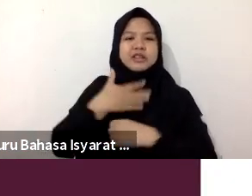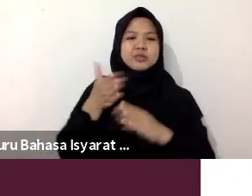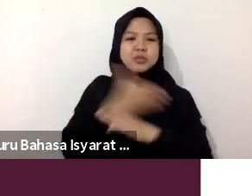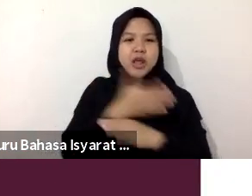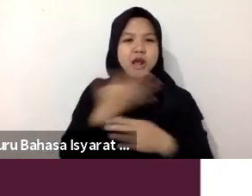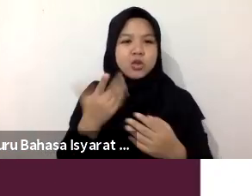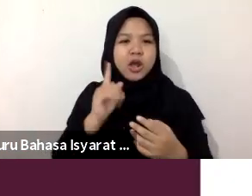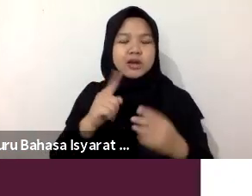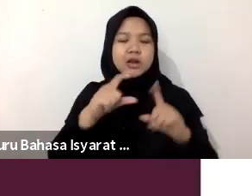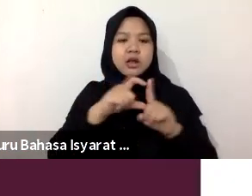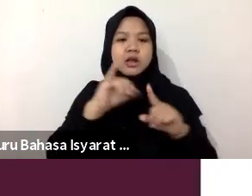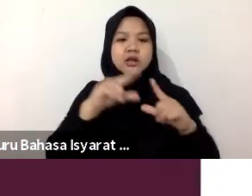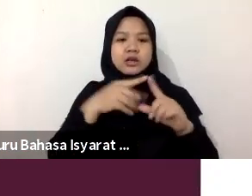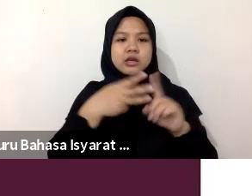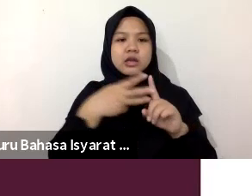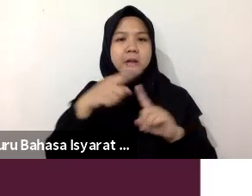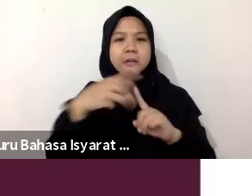mempunyai penyakit jantung,